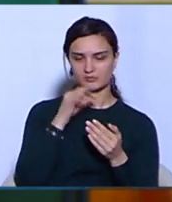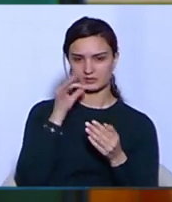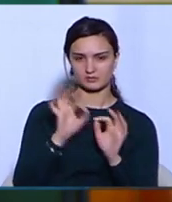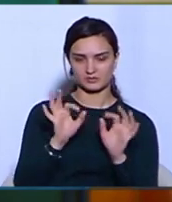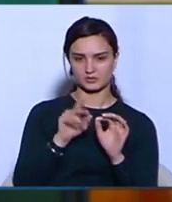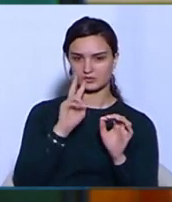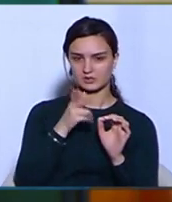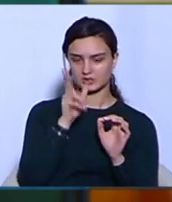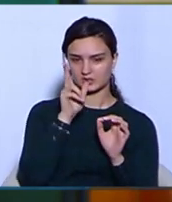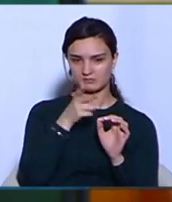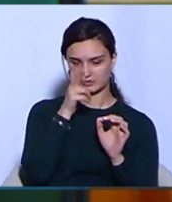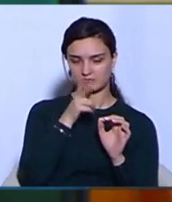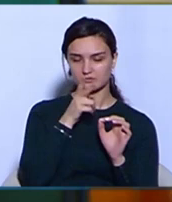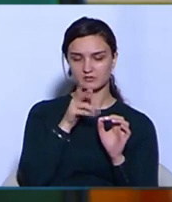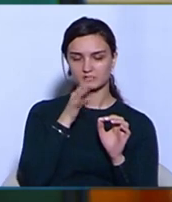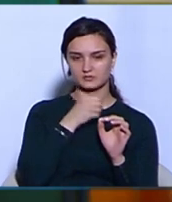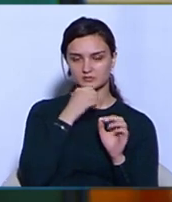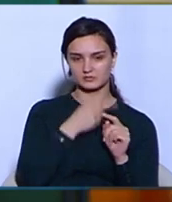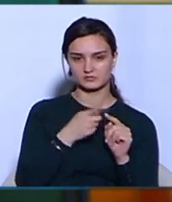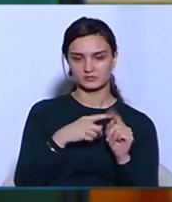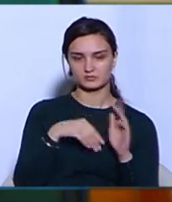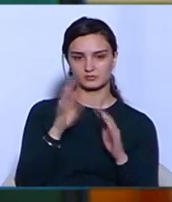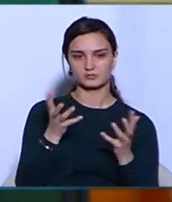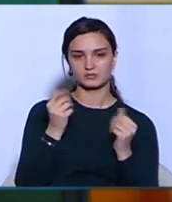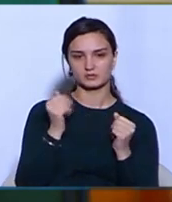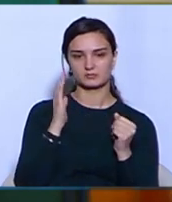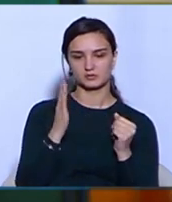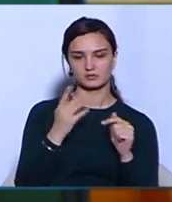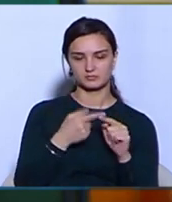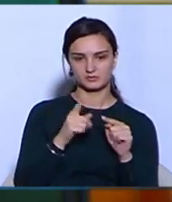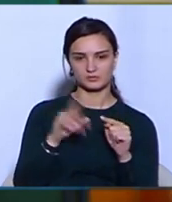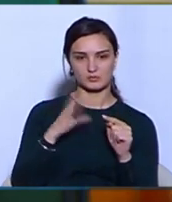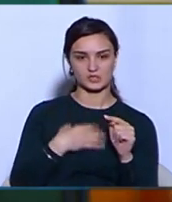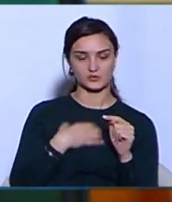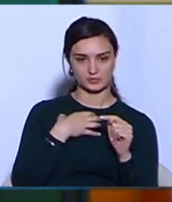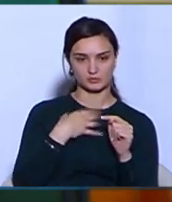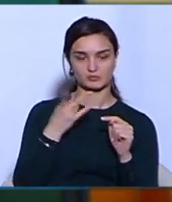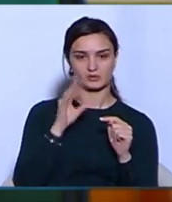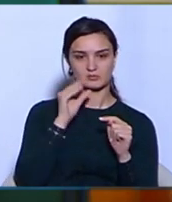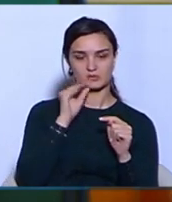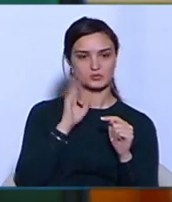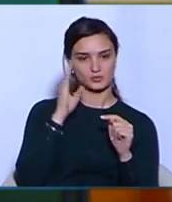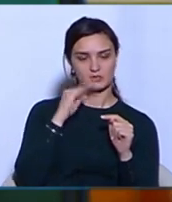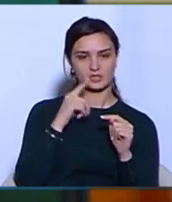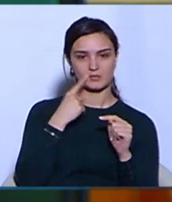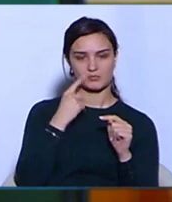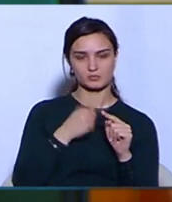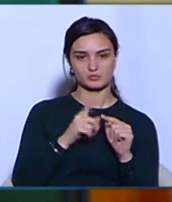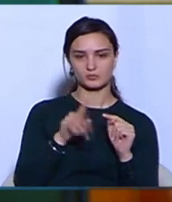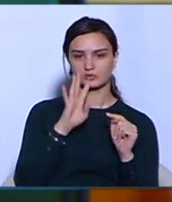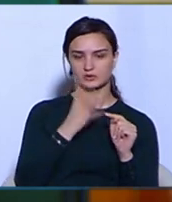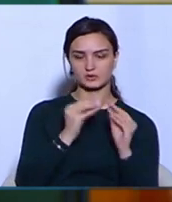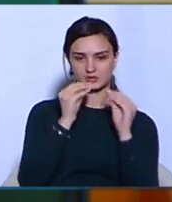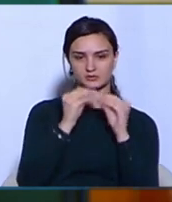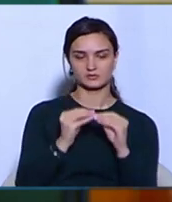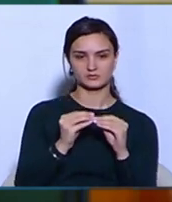არის 2 წლის და 3 თვის ასაკი, იცით, უფრო მისაღები იქნებოდა ჩემთვის, რომ არ შეშფოთებულიყავი, მაგრამ როდესაც შეიძლება ამბობს, რომ ეს არის 4 წლის